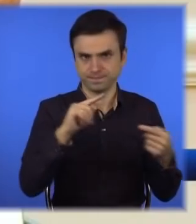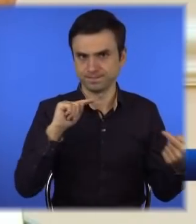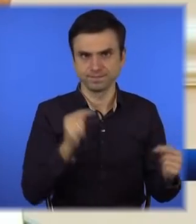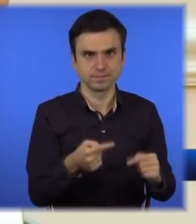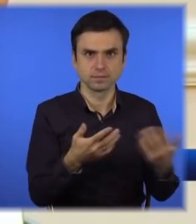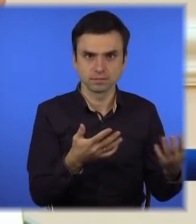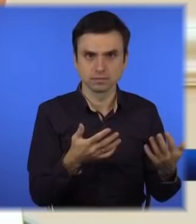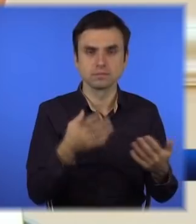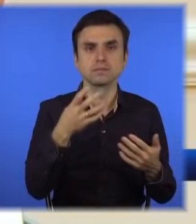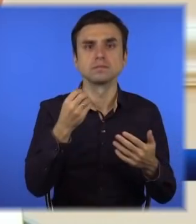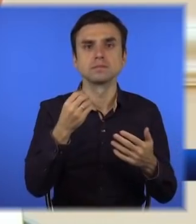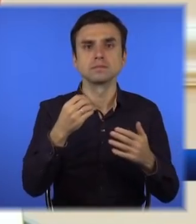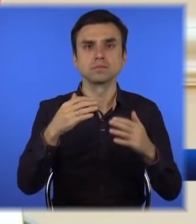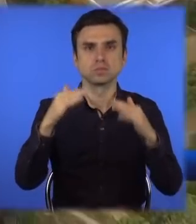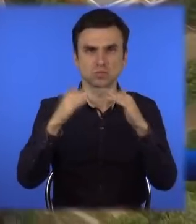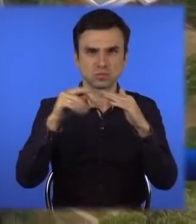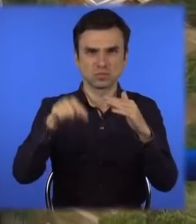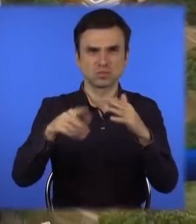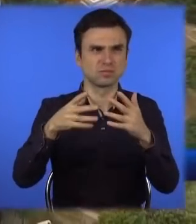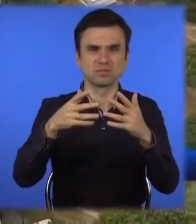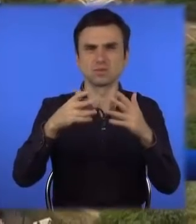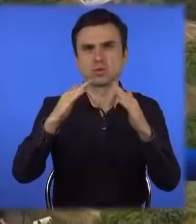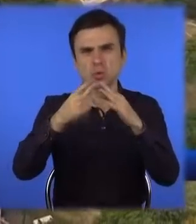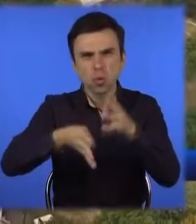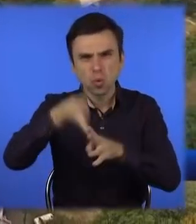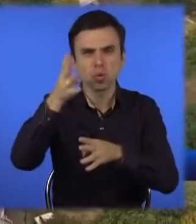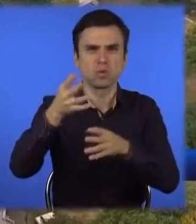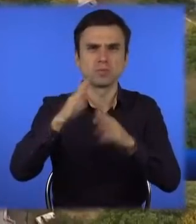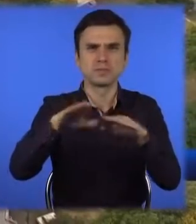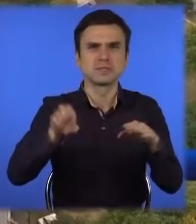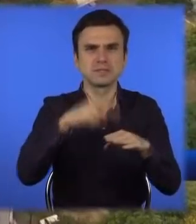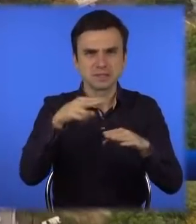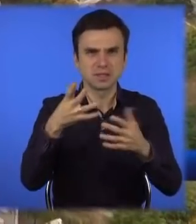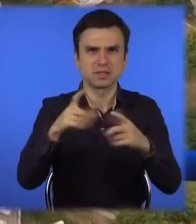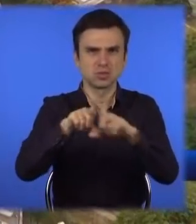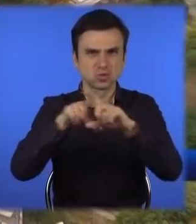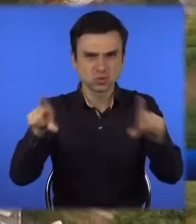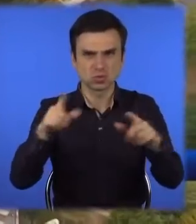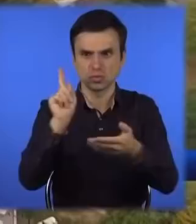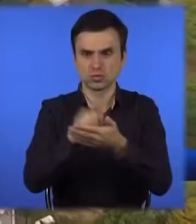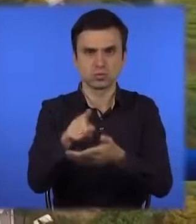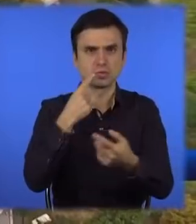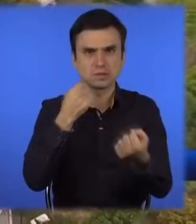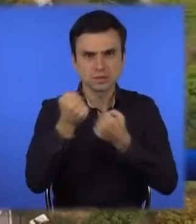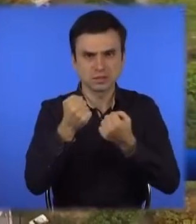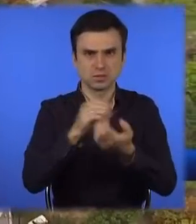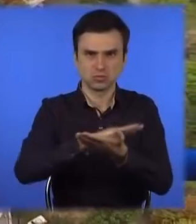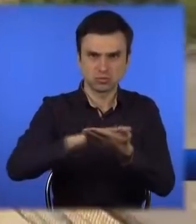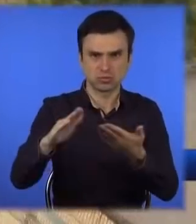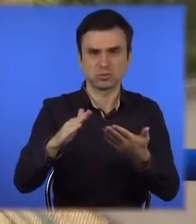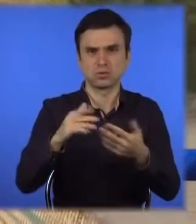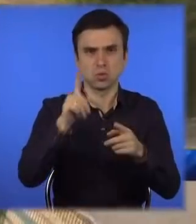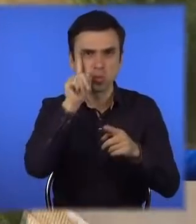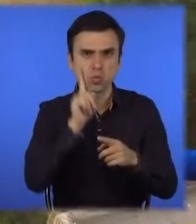новації. Зокрема, уряд запровадив обмеження висоти та щільності забудови. Із жовтня за новими нормами передбачено